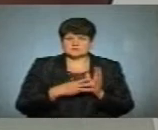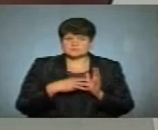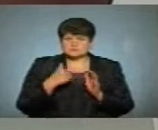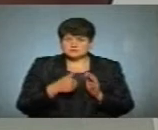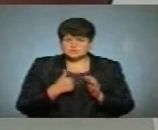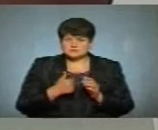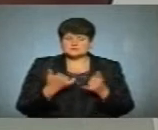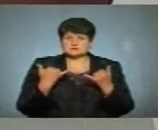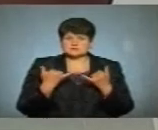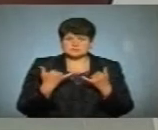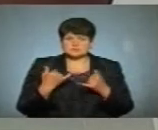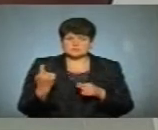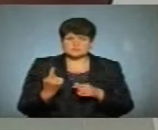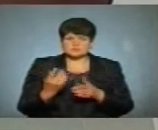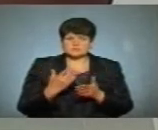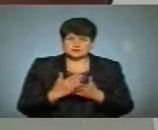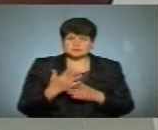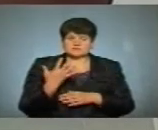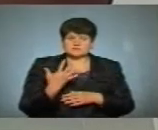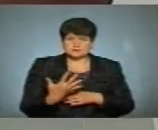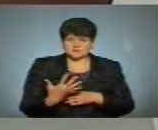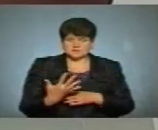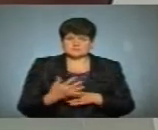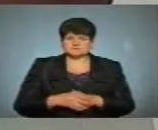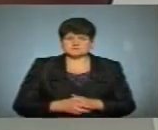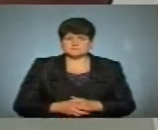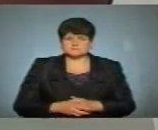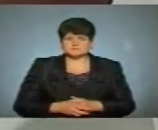року. Зараз в області їх є 5, каже Катерина Басилига.